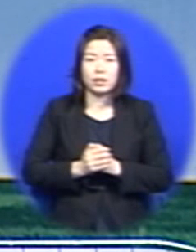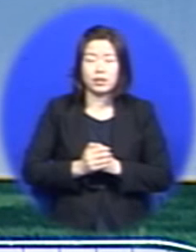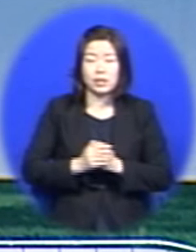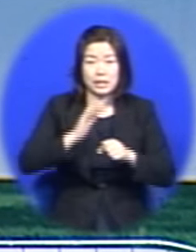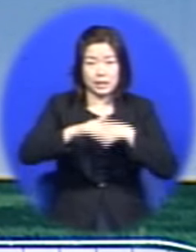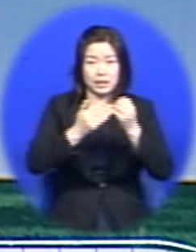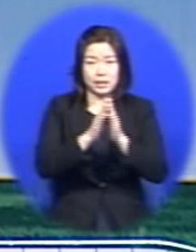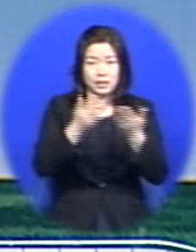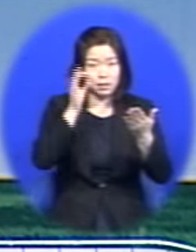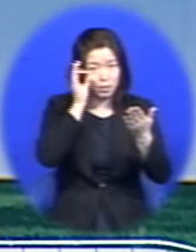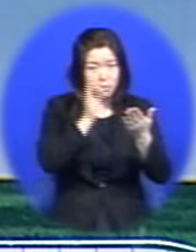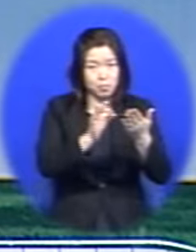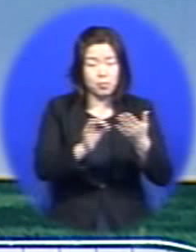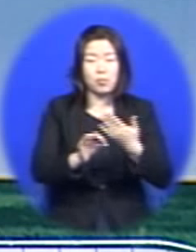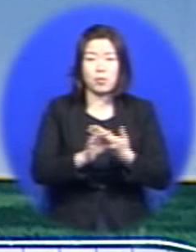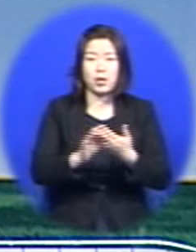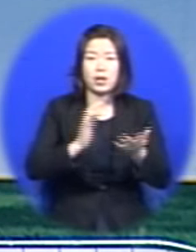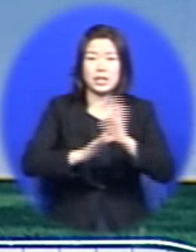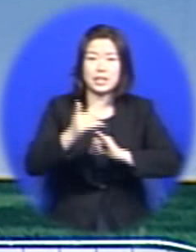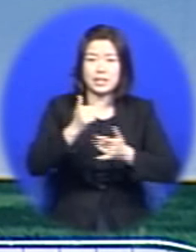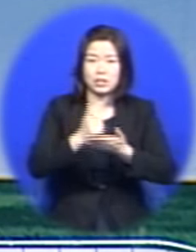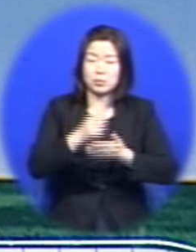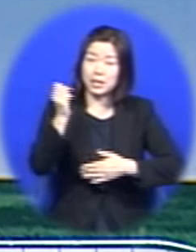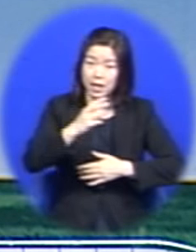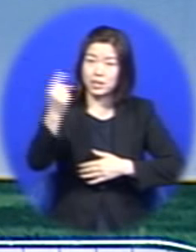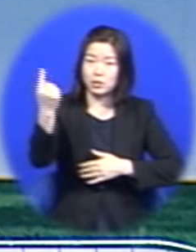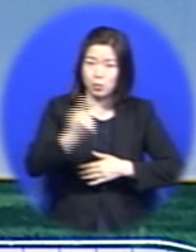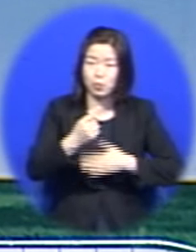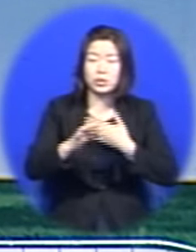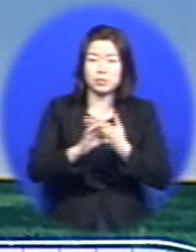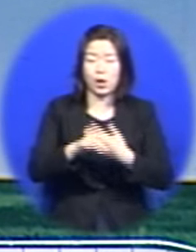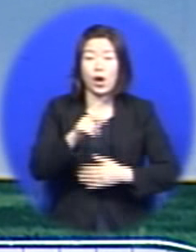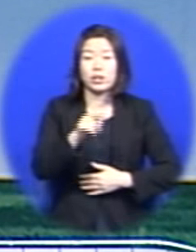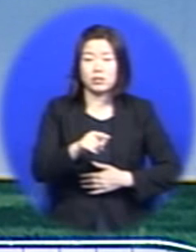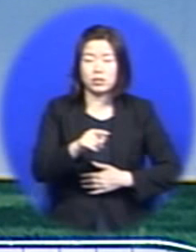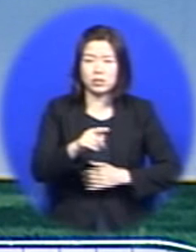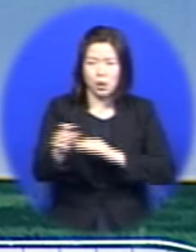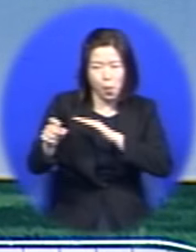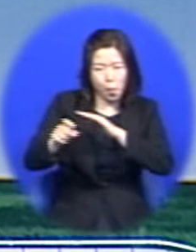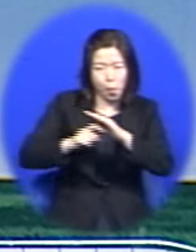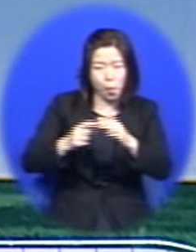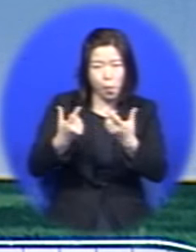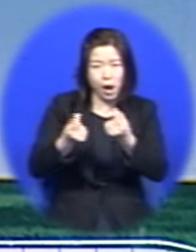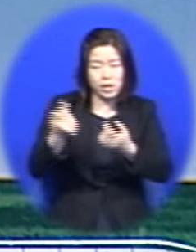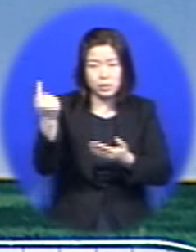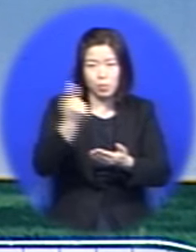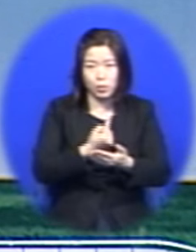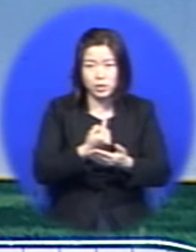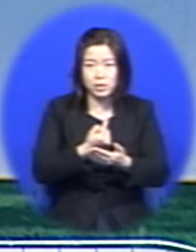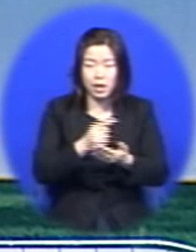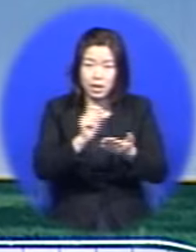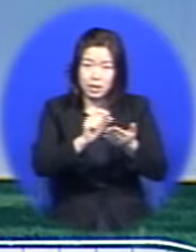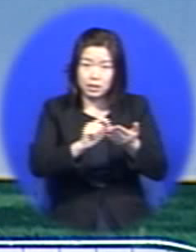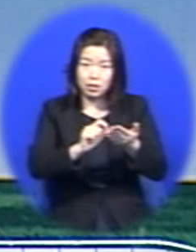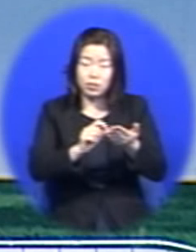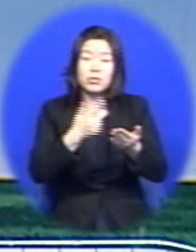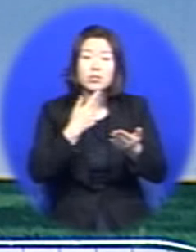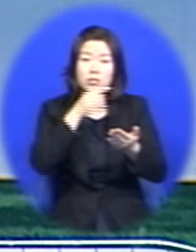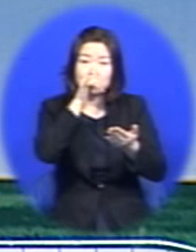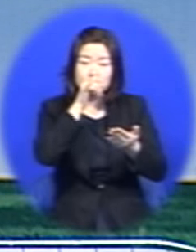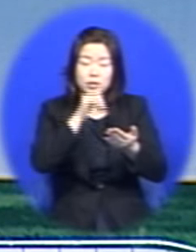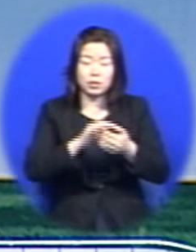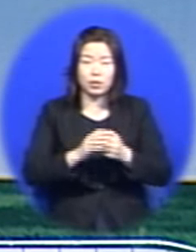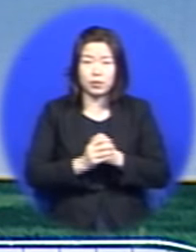성경에 보면 예수님이 재림에 오시면 그것은 도둑같이 임하실 것이라고 그렇게 성경은 말씀하고